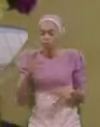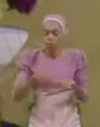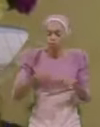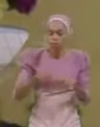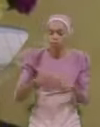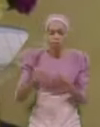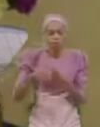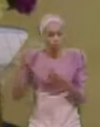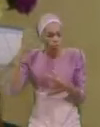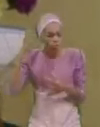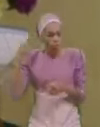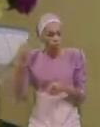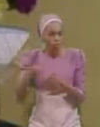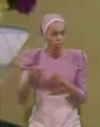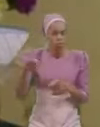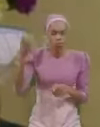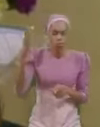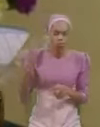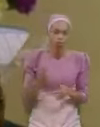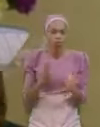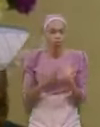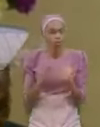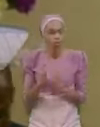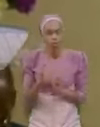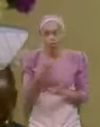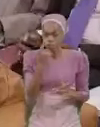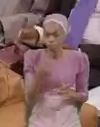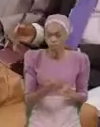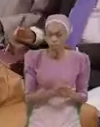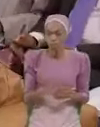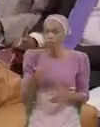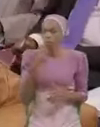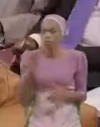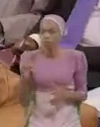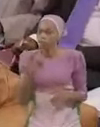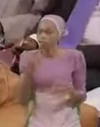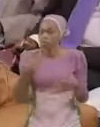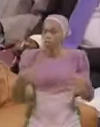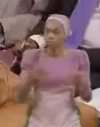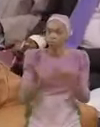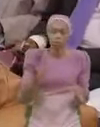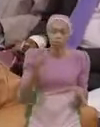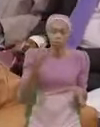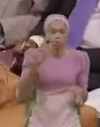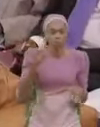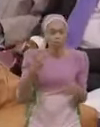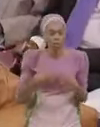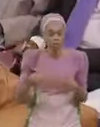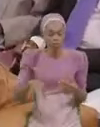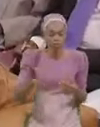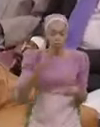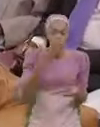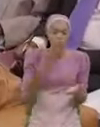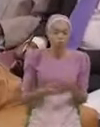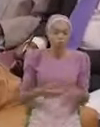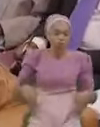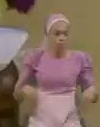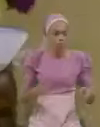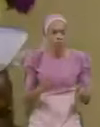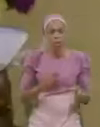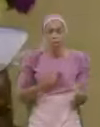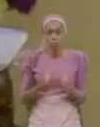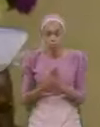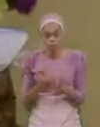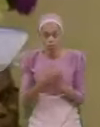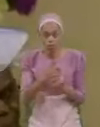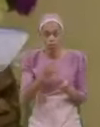part ma prière c'est que nous puissions choisir la bonne part au nom de Jésus et pour nous qui avons choisi la bonne